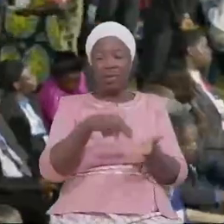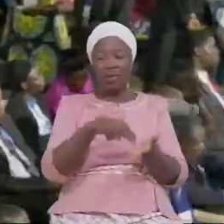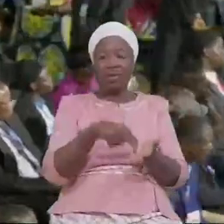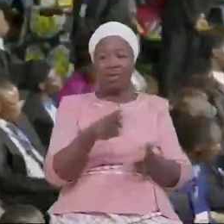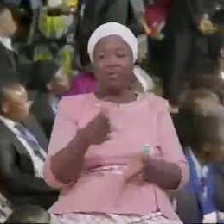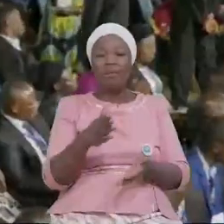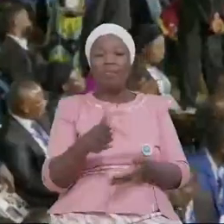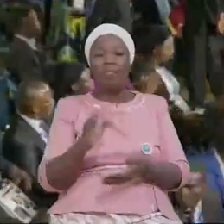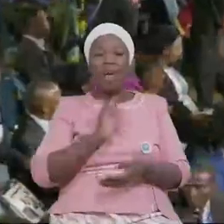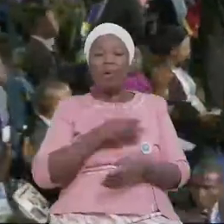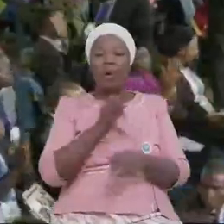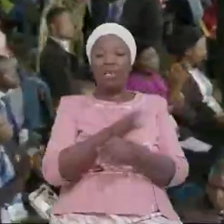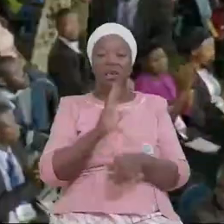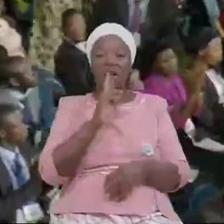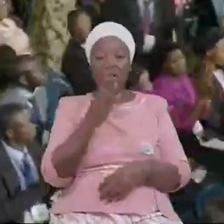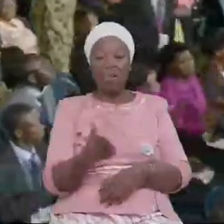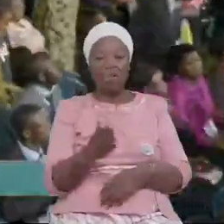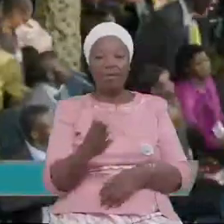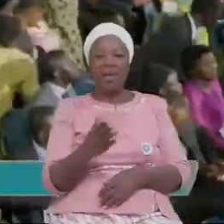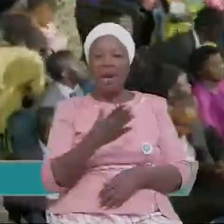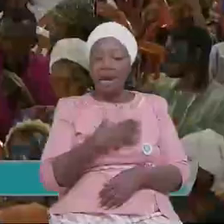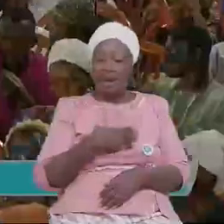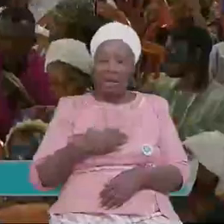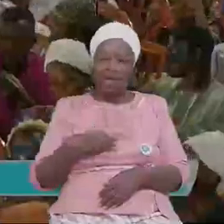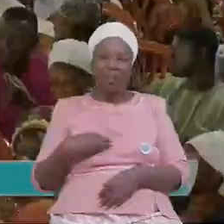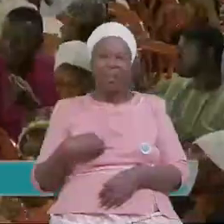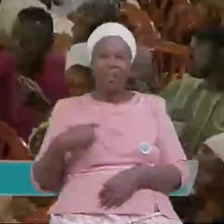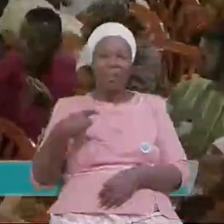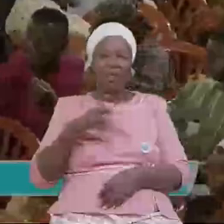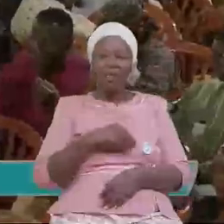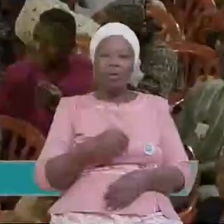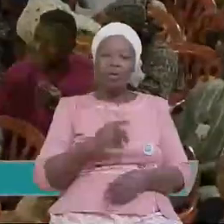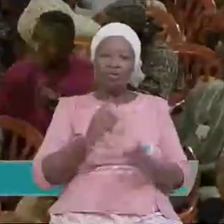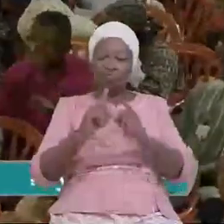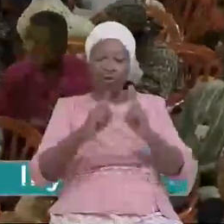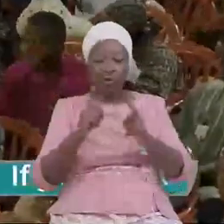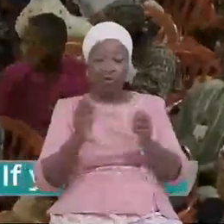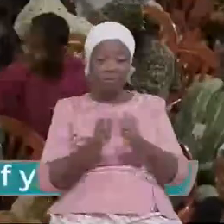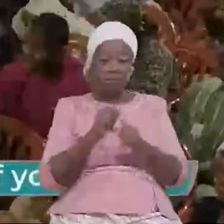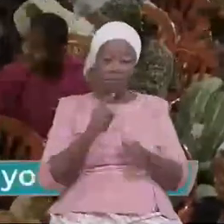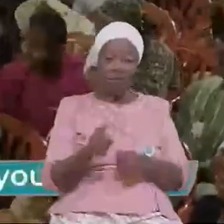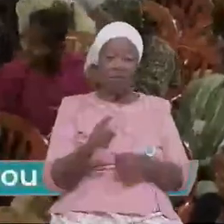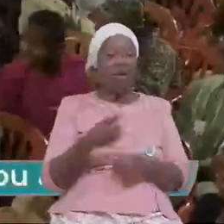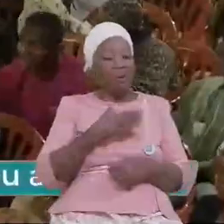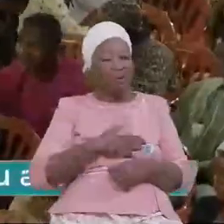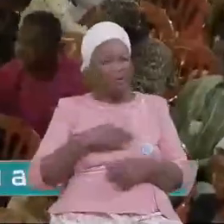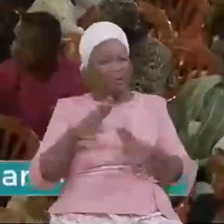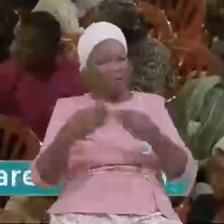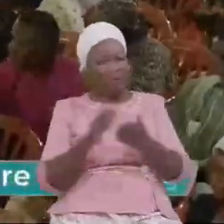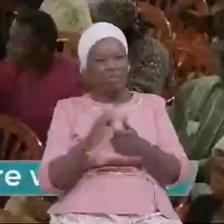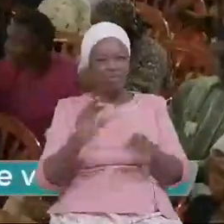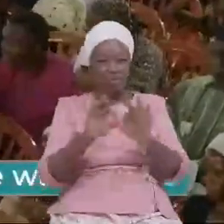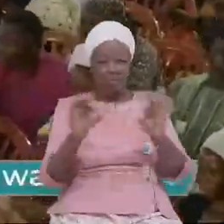Les conseillers sont là et ils vont venir à vous. Alors donnez toutes les